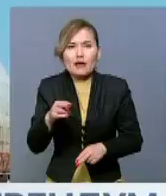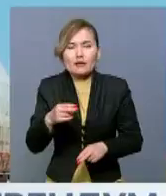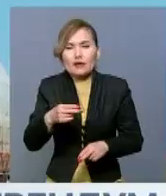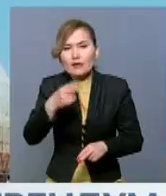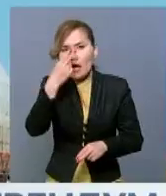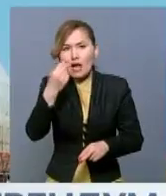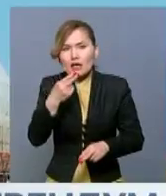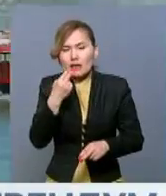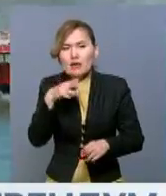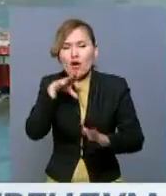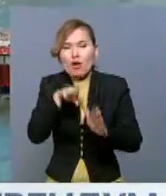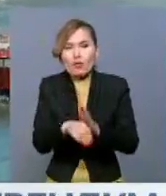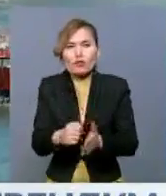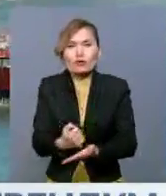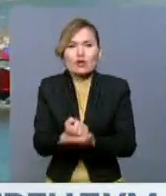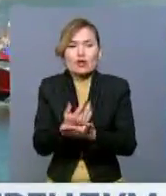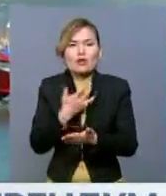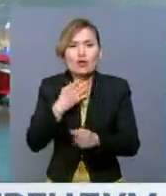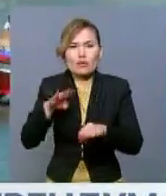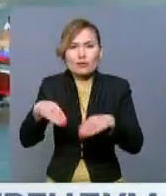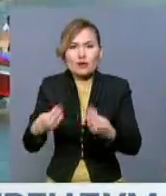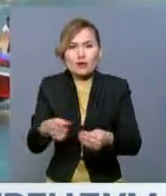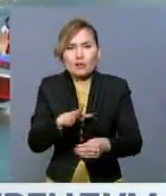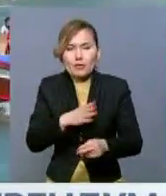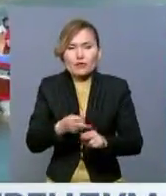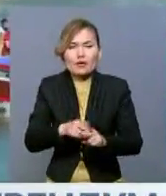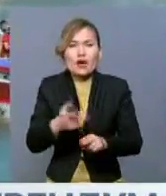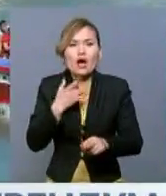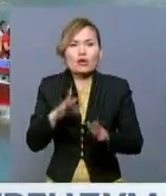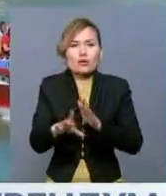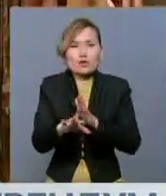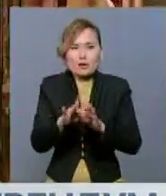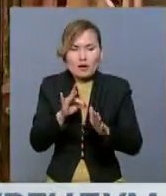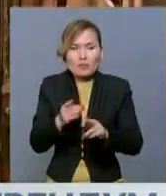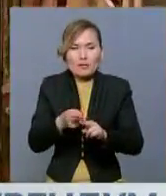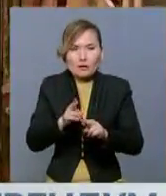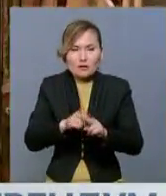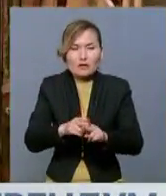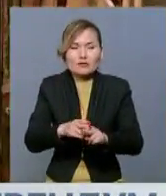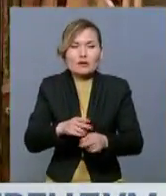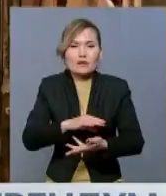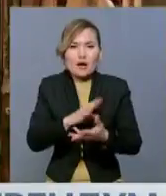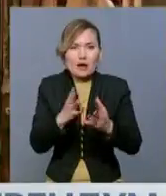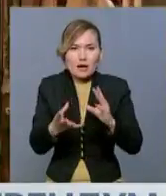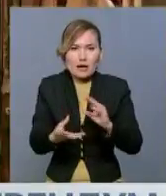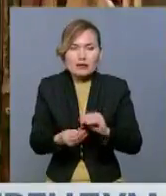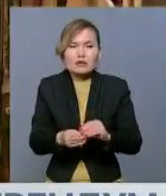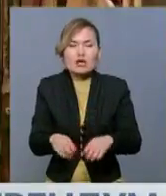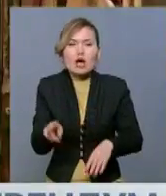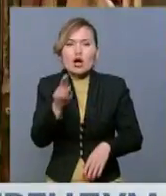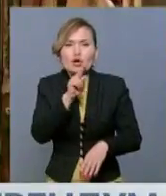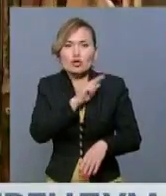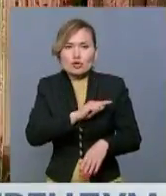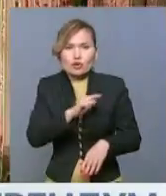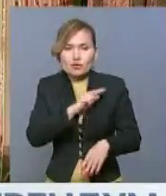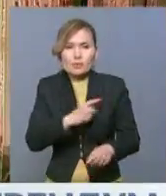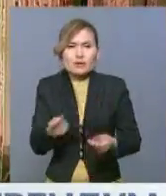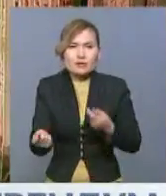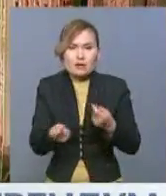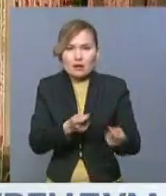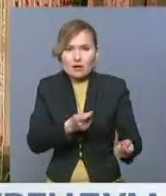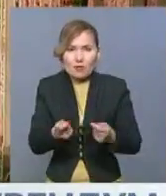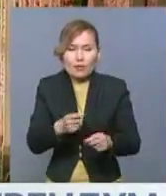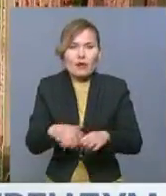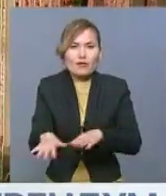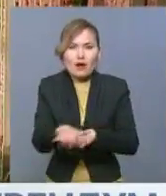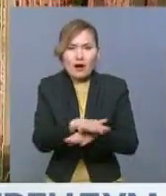Италияға қосылуды қолдап дауыс берген болатын. Алдағы дауыс беру нақты күшке ие болмағанмен, билік 15 миллиондай халықтың